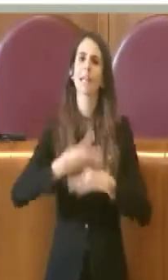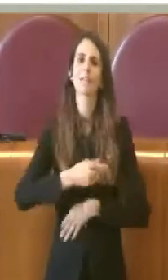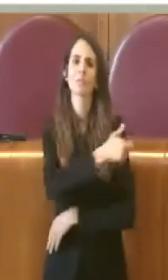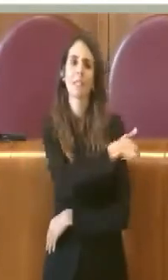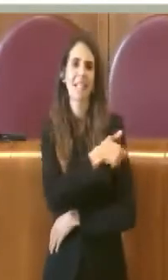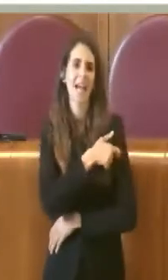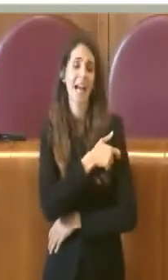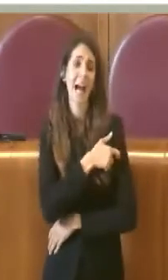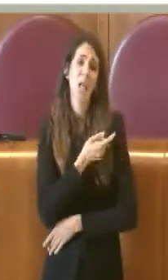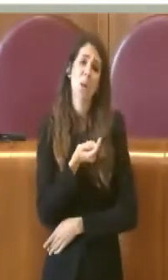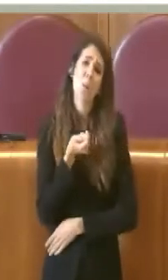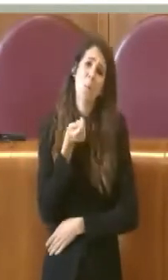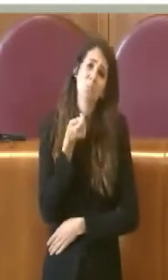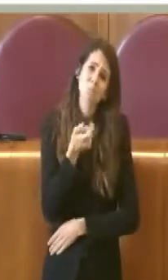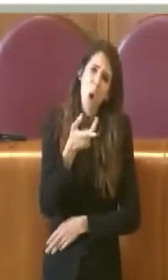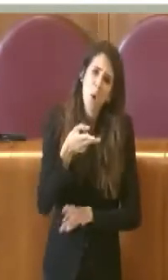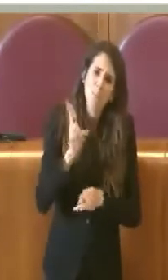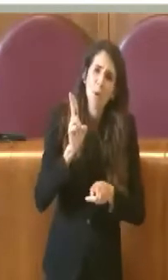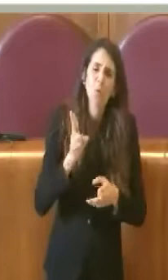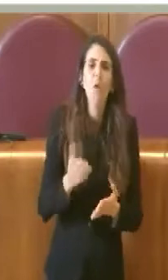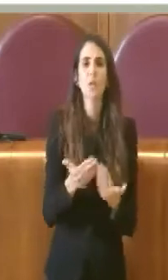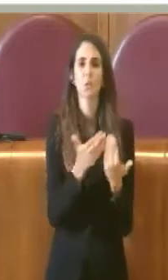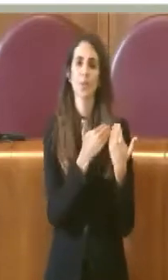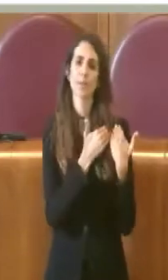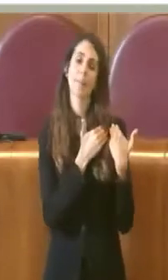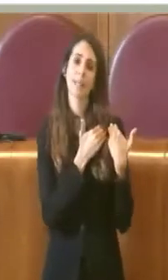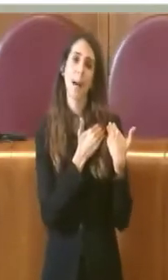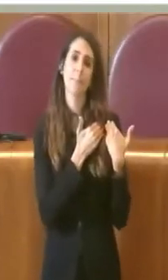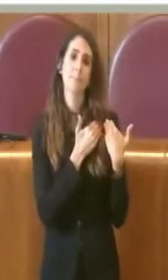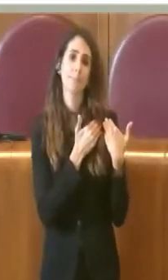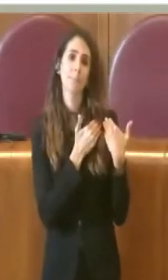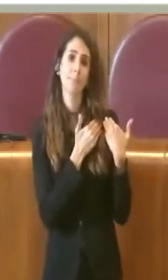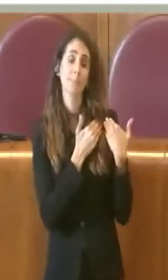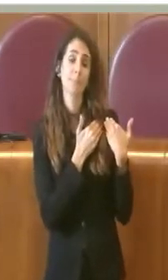sindacali, un po' più di responsabilità rispetto a